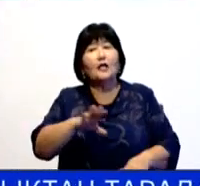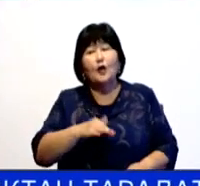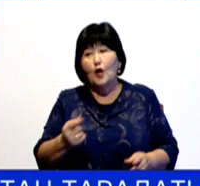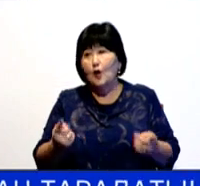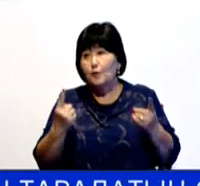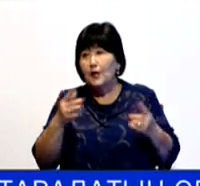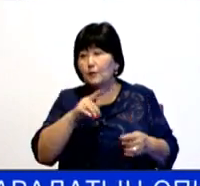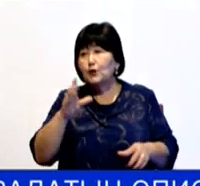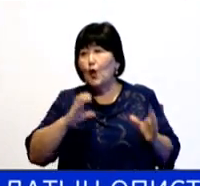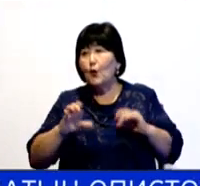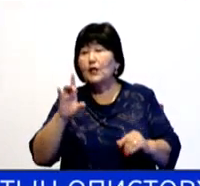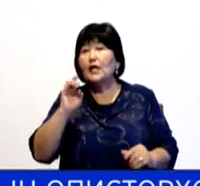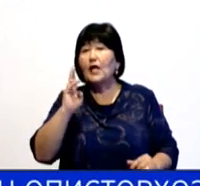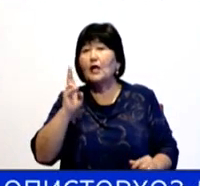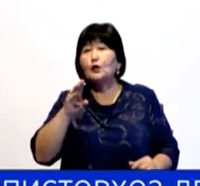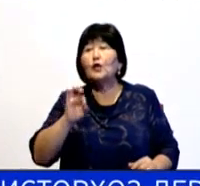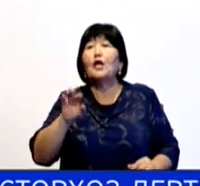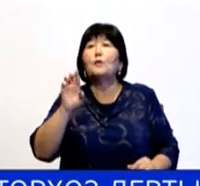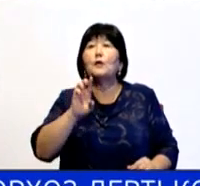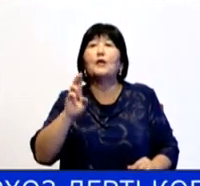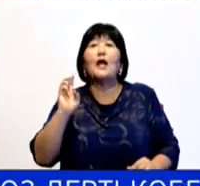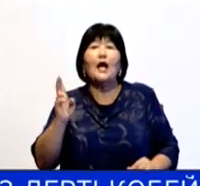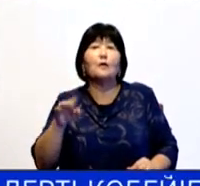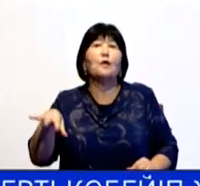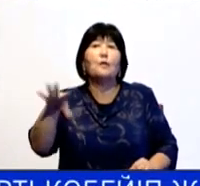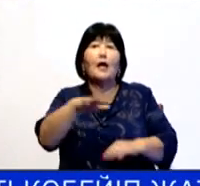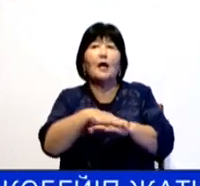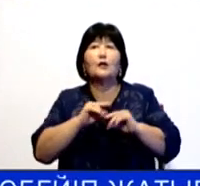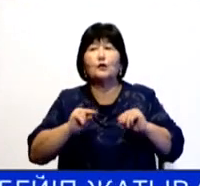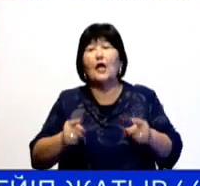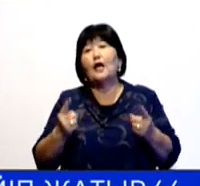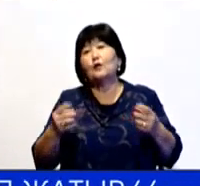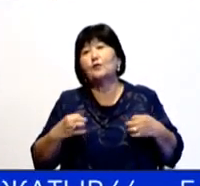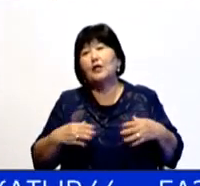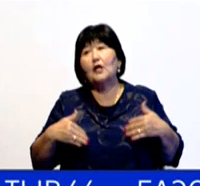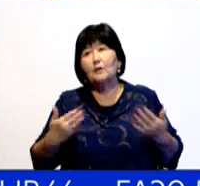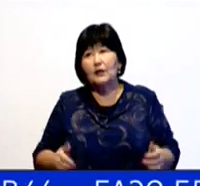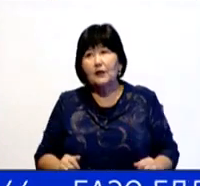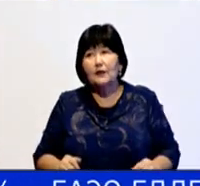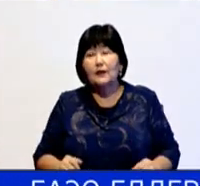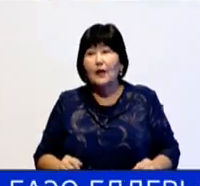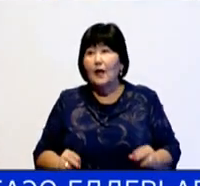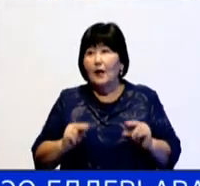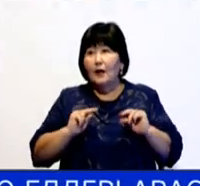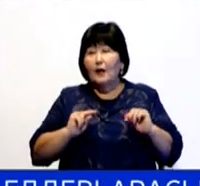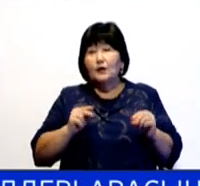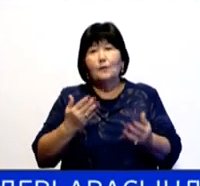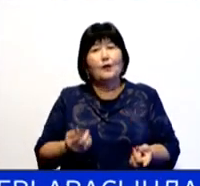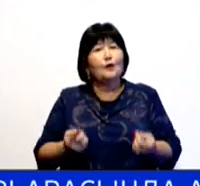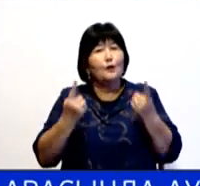Мерейлі мезетте университет ректоры Бейбіткүл Кәрімова барша ұстаздар қауымын айтулы мерекемен құттықтады. Ұстаз бұл ұлы